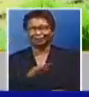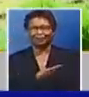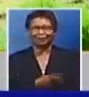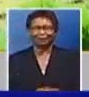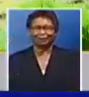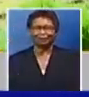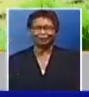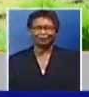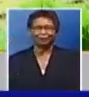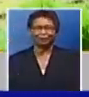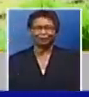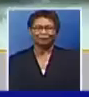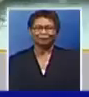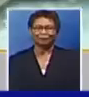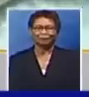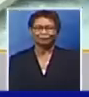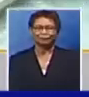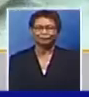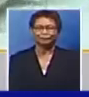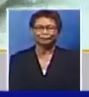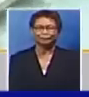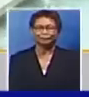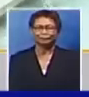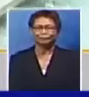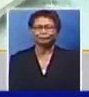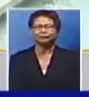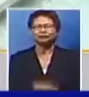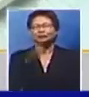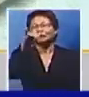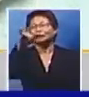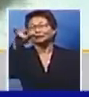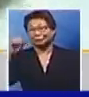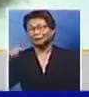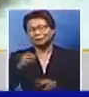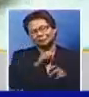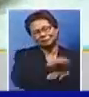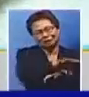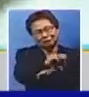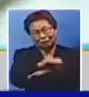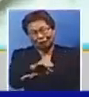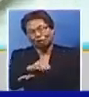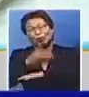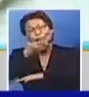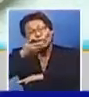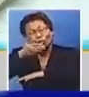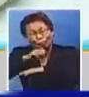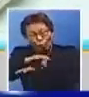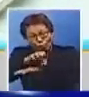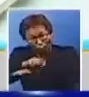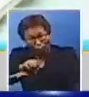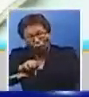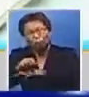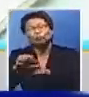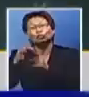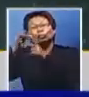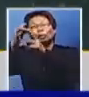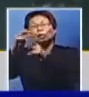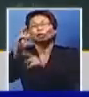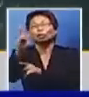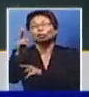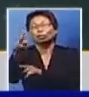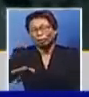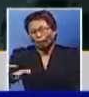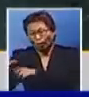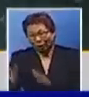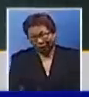Nak cucu lah kena bagilah ramai. Cakap dia. Idris turut menasihati generasi muda, terutamanya generasi kedua